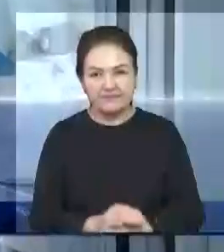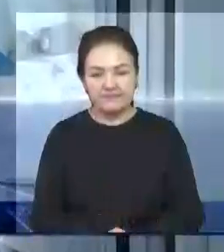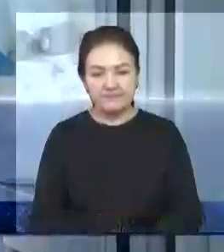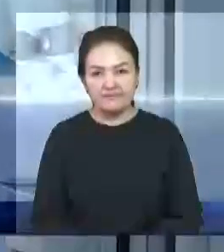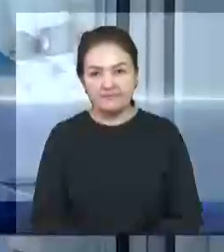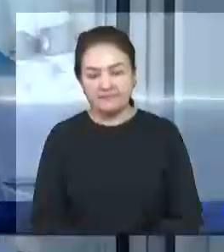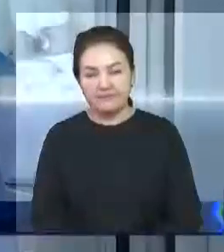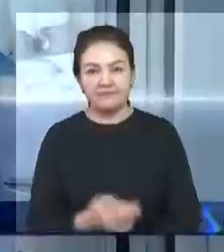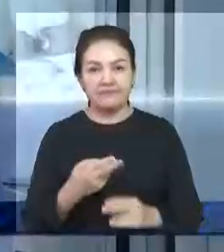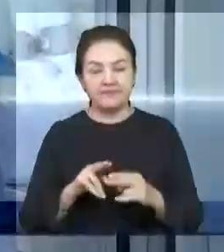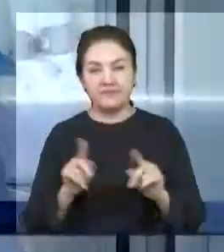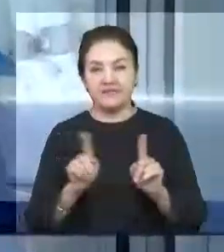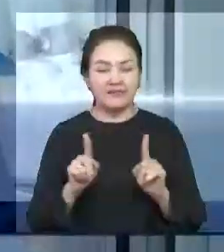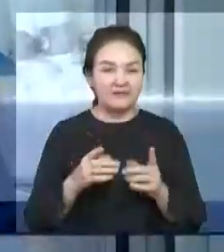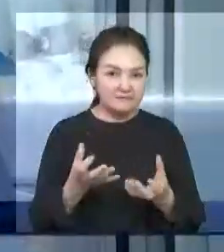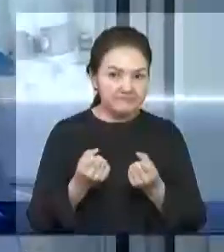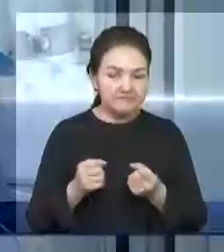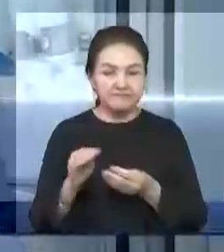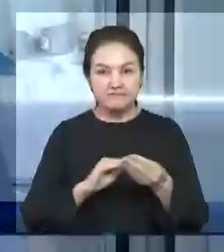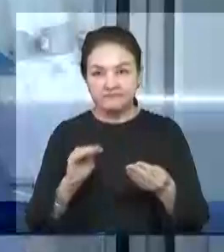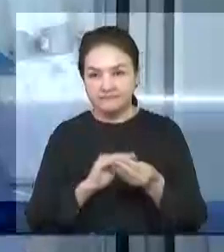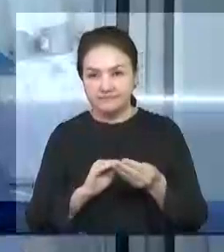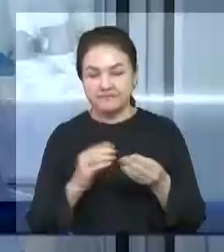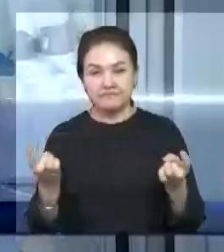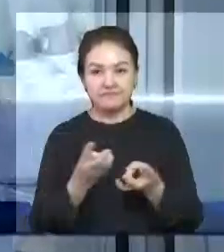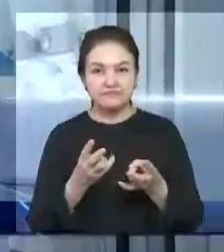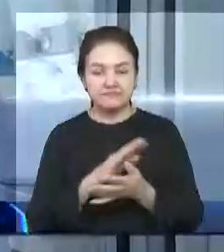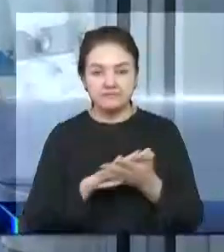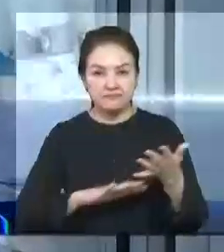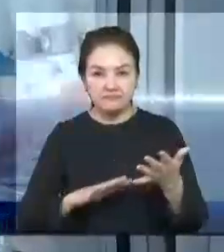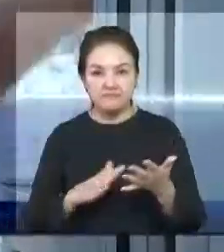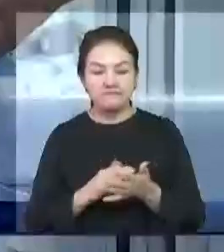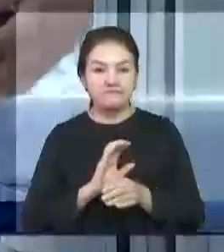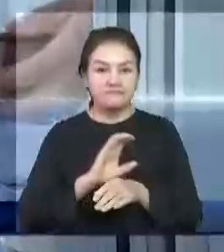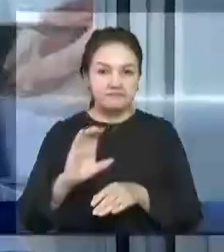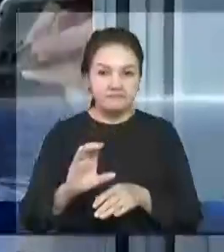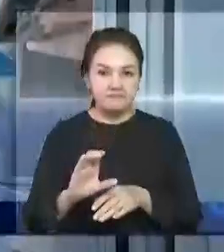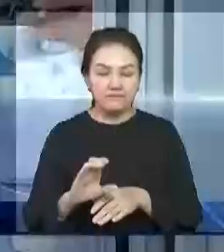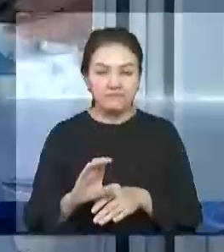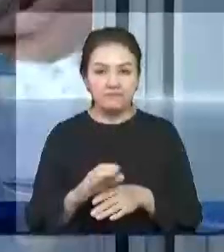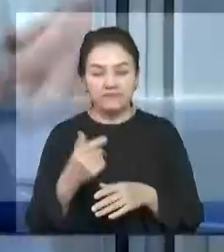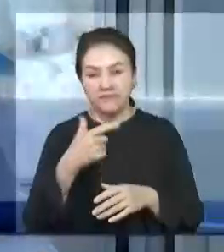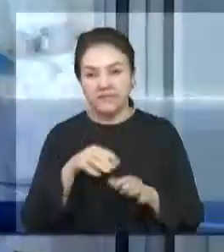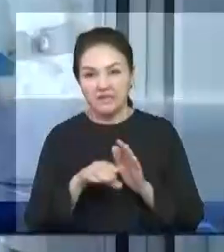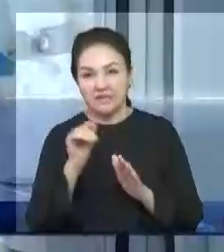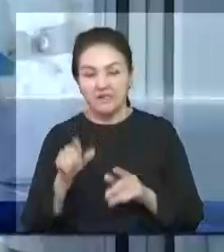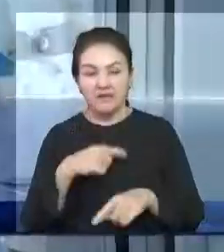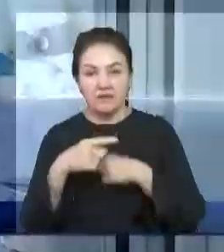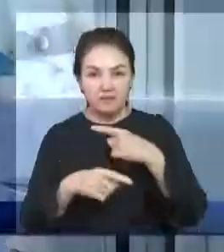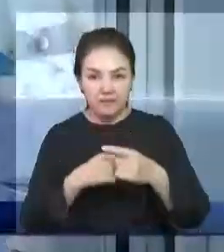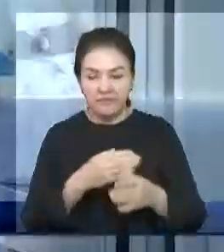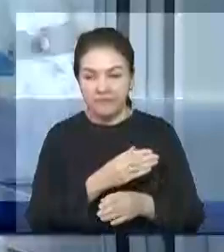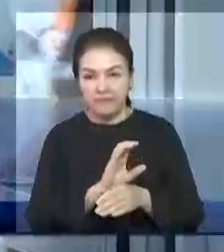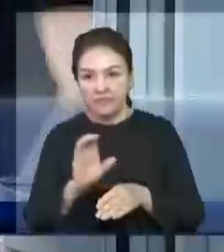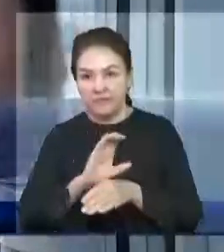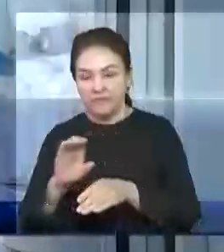садоводческим коллективам. Поэтому для того, чтобы получить, повторяюсь еще раз, надо создать заявку, отправить ее своему депутату, он дальше уже